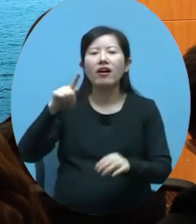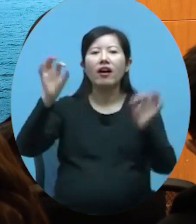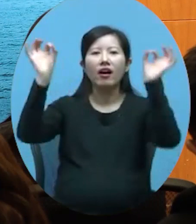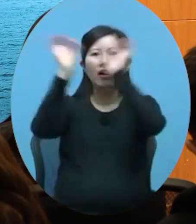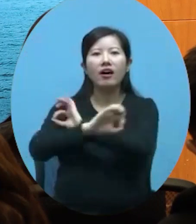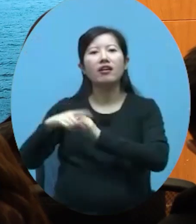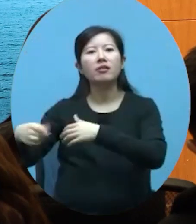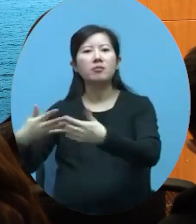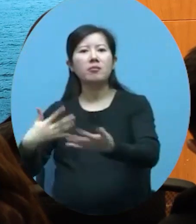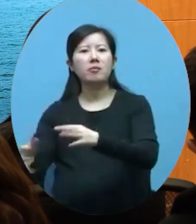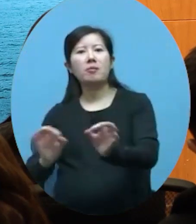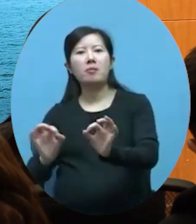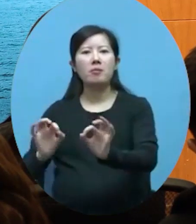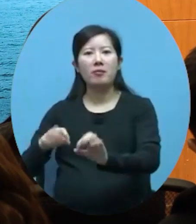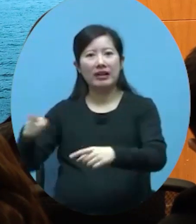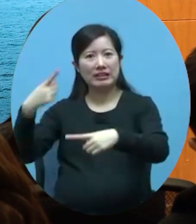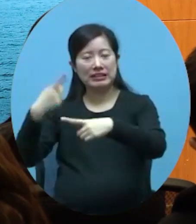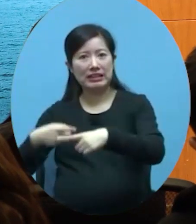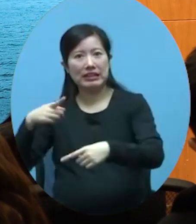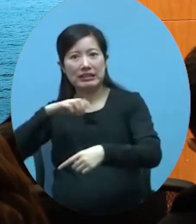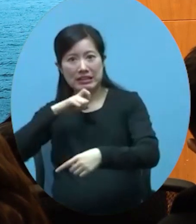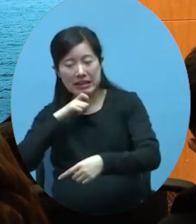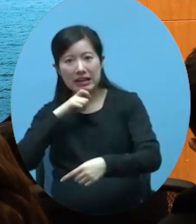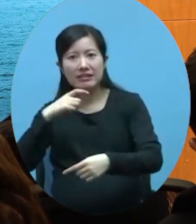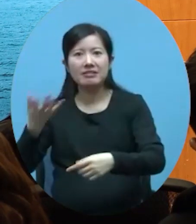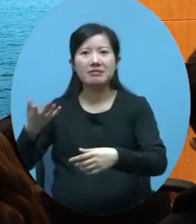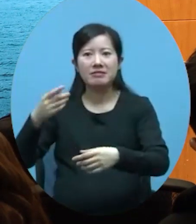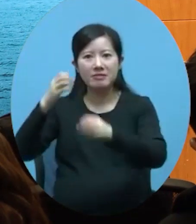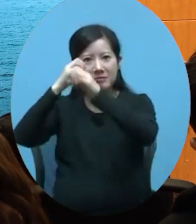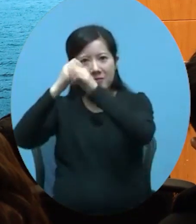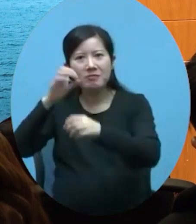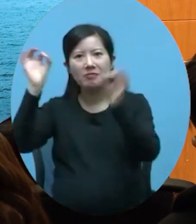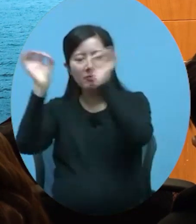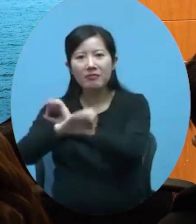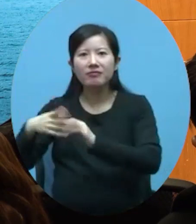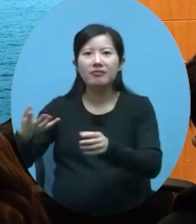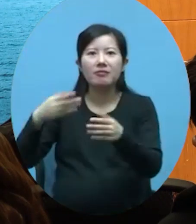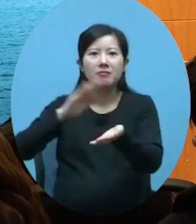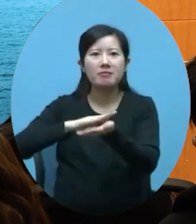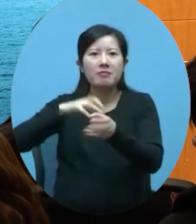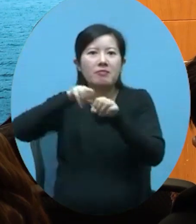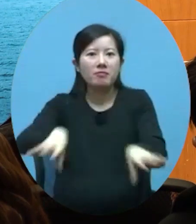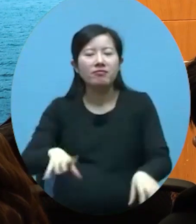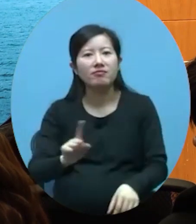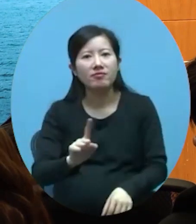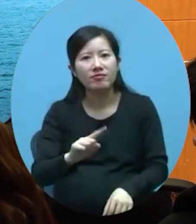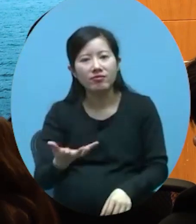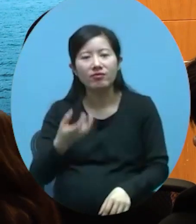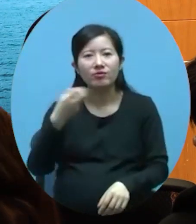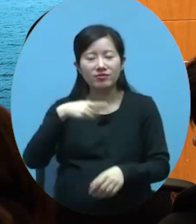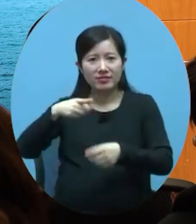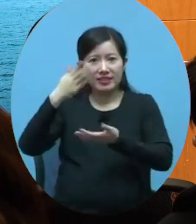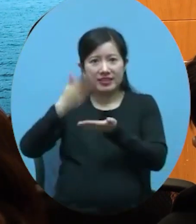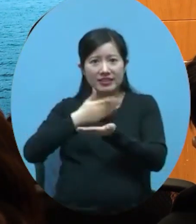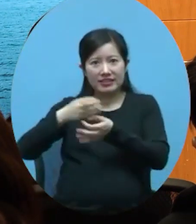就繼續去社區生活怎樣可以確保他們真的拿對了樣本呢還有想問一下衛生署那邊那個市劑其實